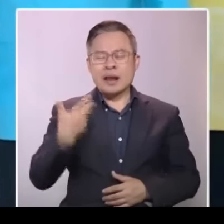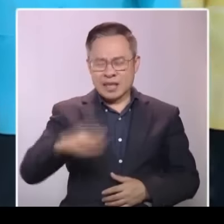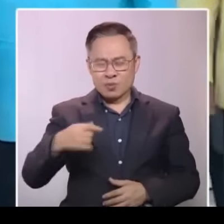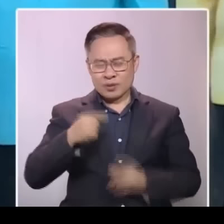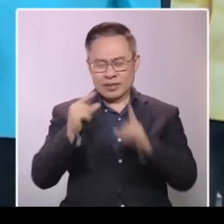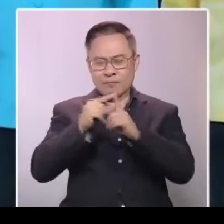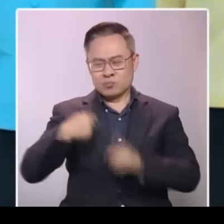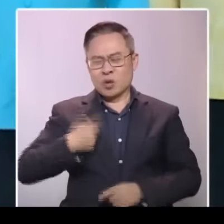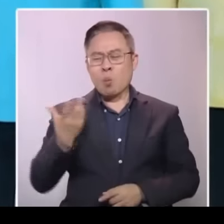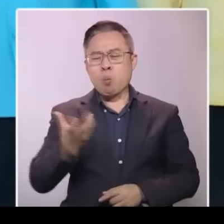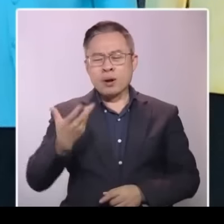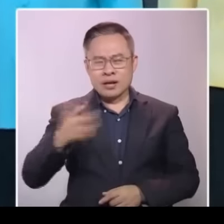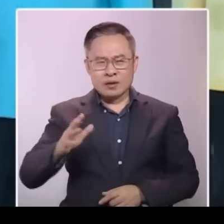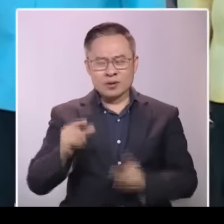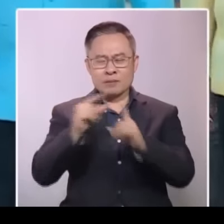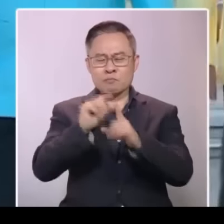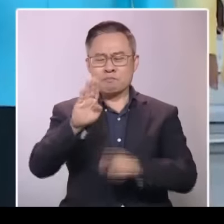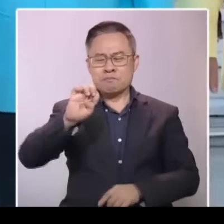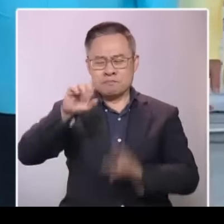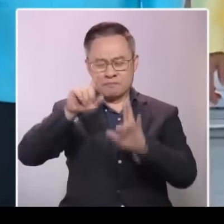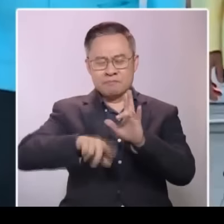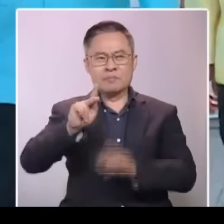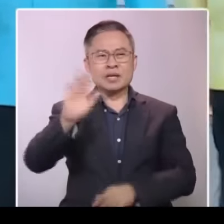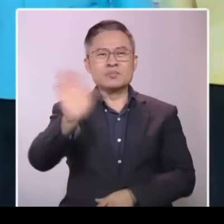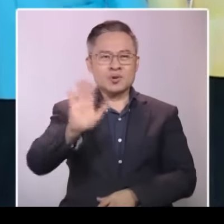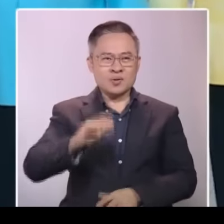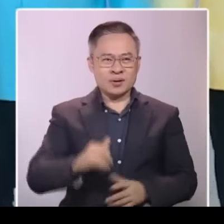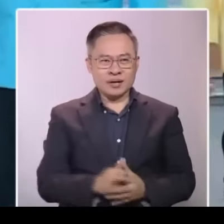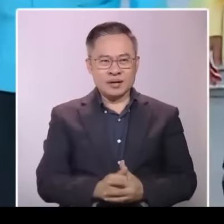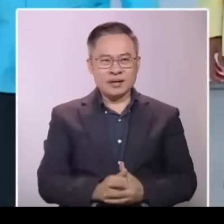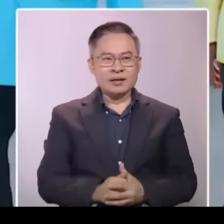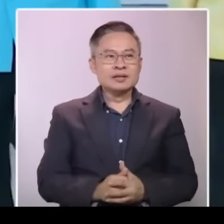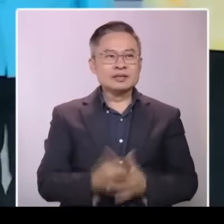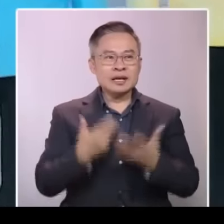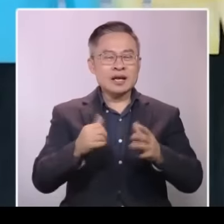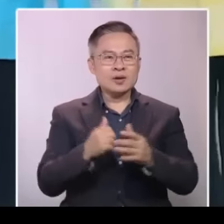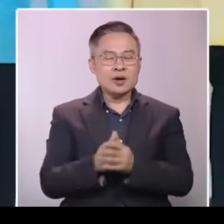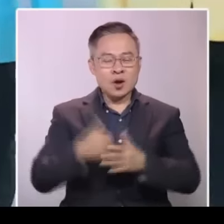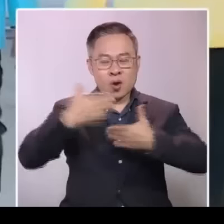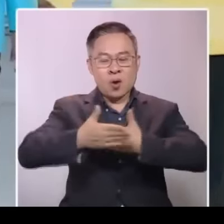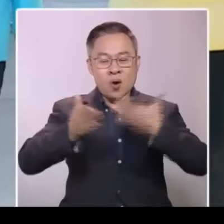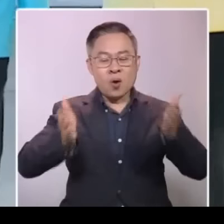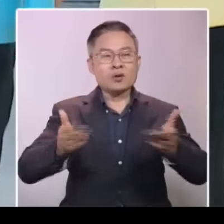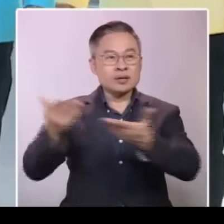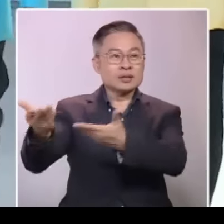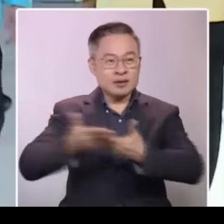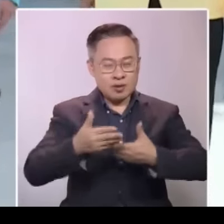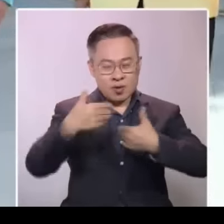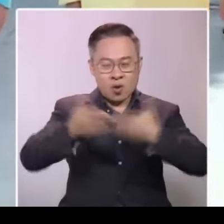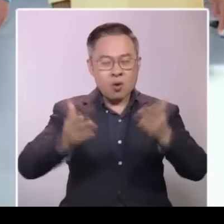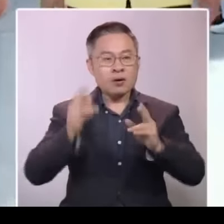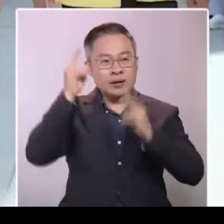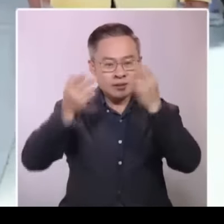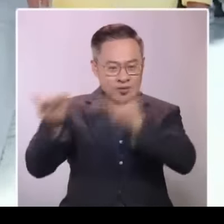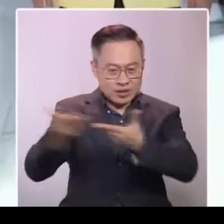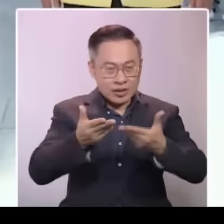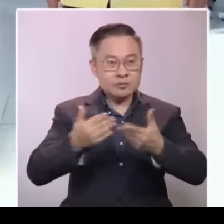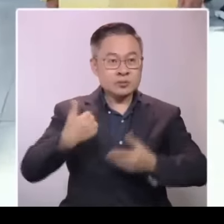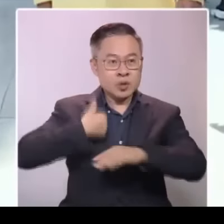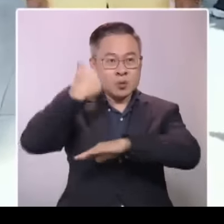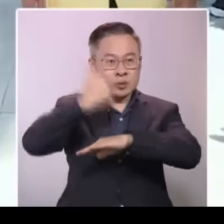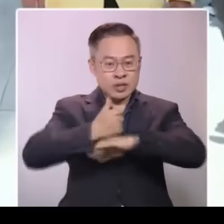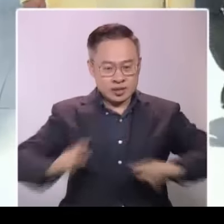ากนั้นก็เดินเข้าไปที่ห้องรับรองซึ่งมีคุณสุทินคลังแสงเนี่ยรัฐมนตรีกลาโหมอยู่ภายในห้องด้วยอ่ะไปฟังเสียงบางช่วงบางตอนกับคุณ